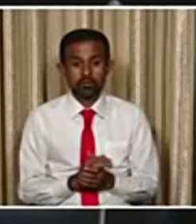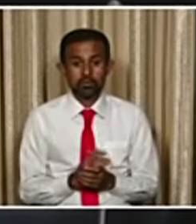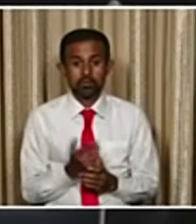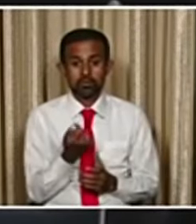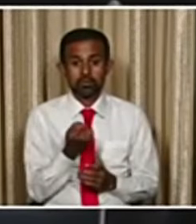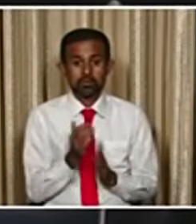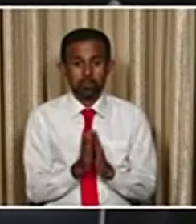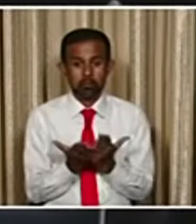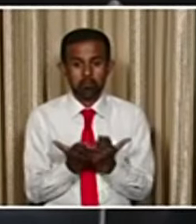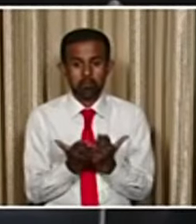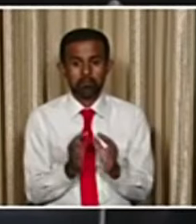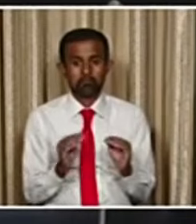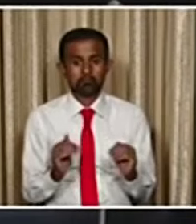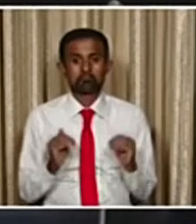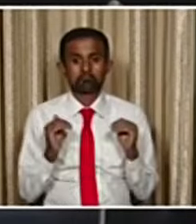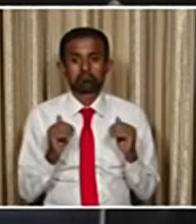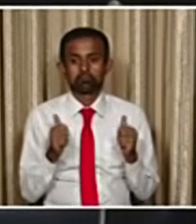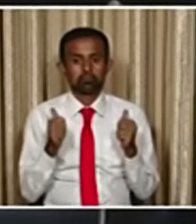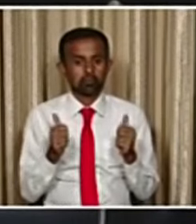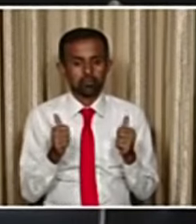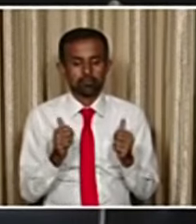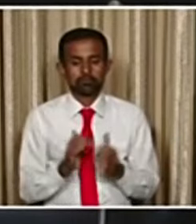ಪ್ರಾಥಮಿಕ ಗಿನುವೆ ಹರ್ಯ ಕಟ್ಟಿ ಕರಗಿನ ದೇನು